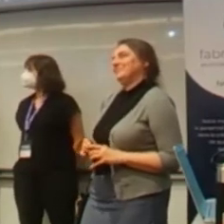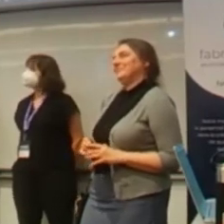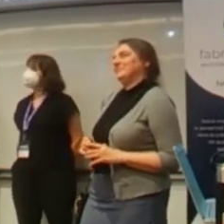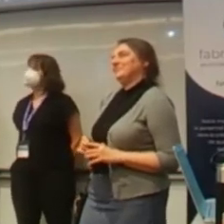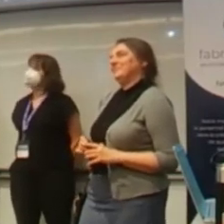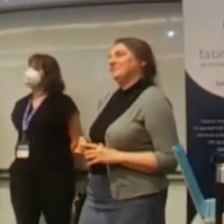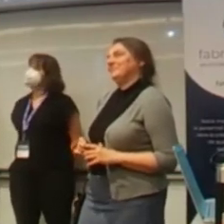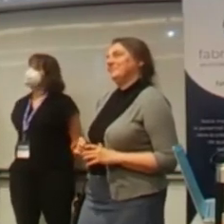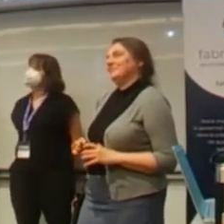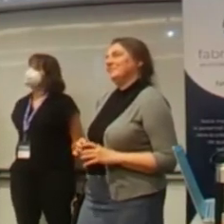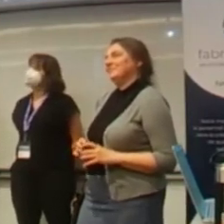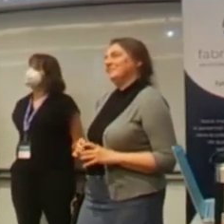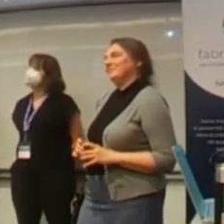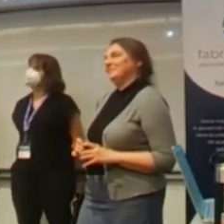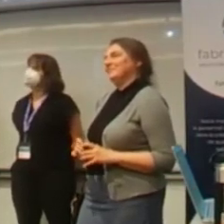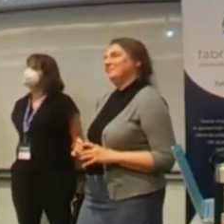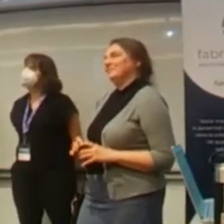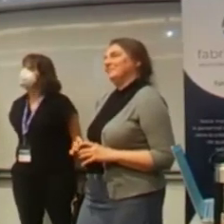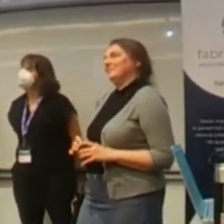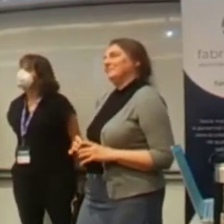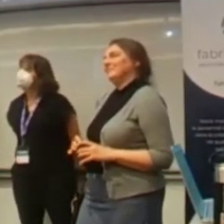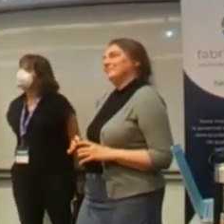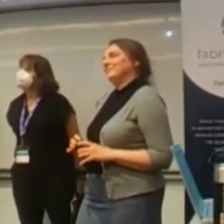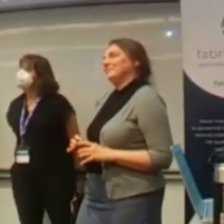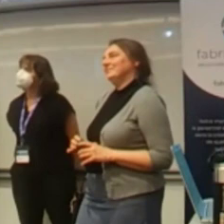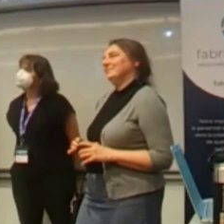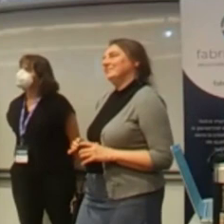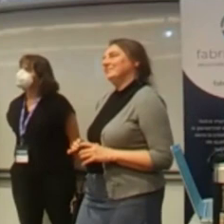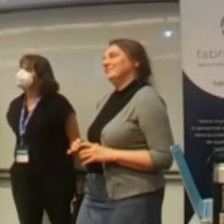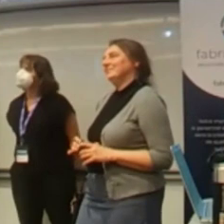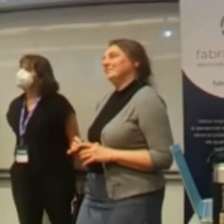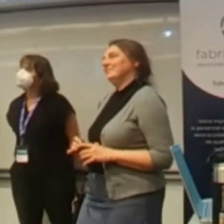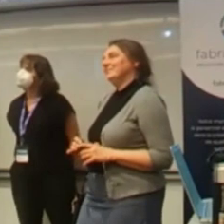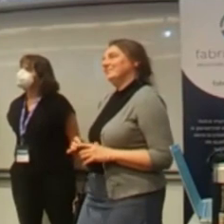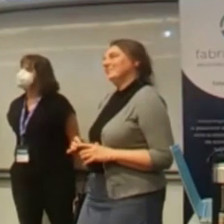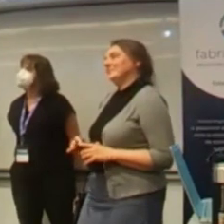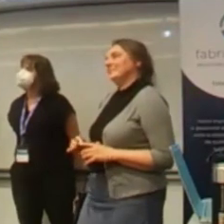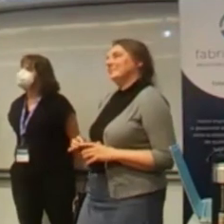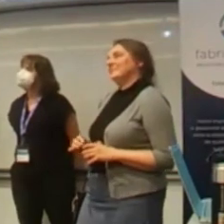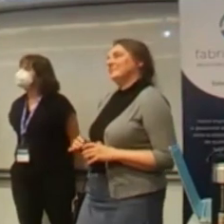Je n'avais pas l'expression libre que tu avais utilisée pendant que tu as